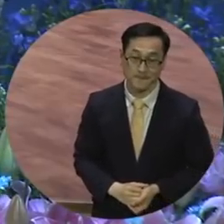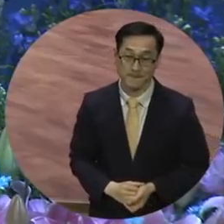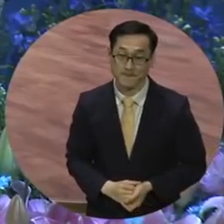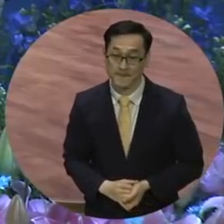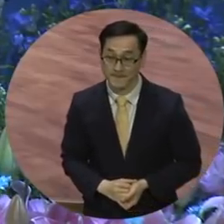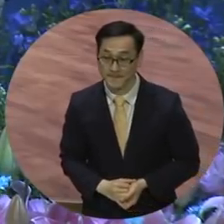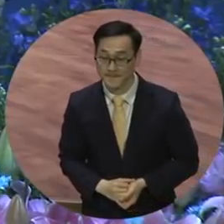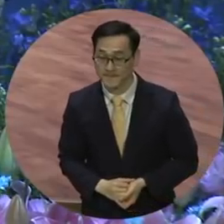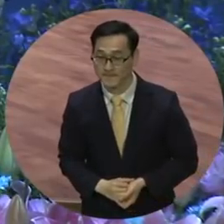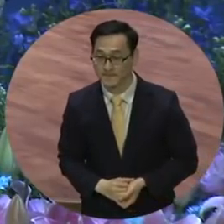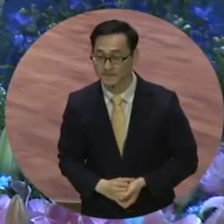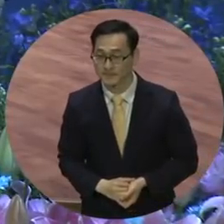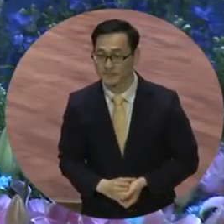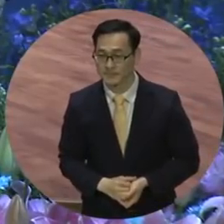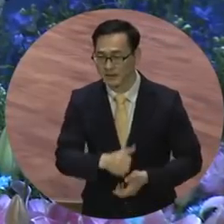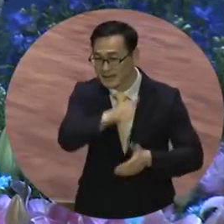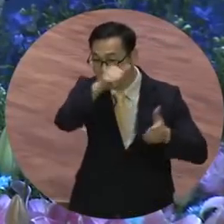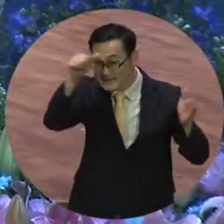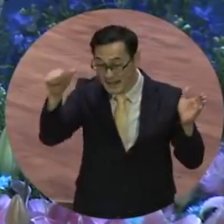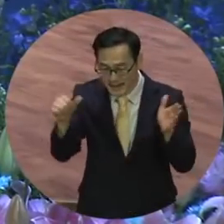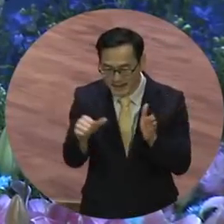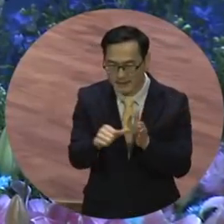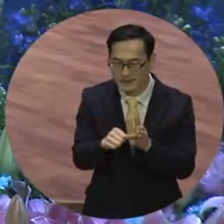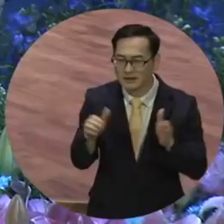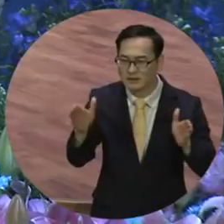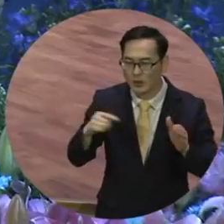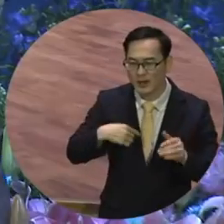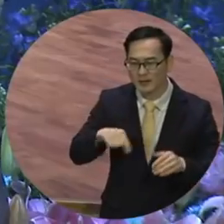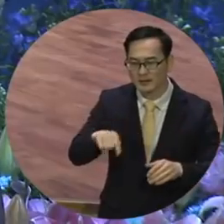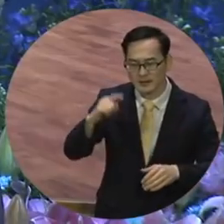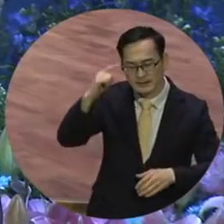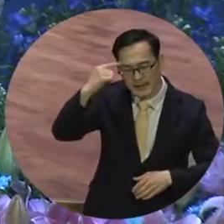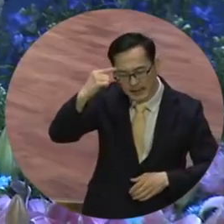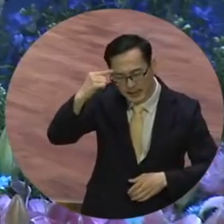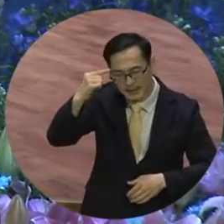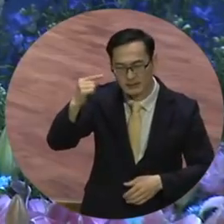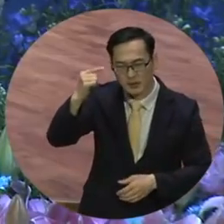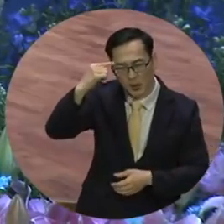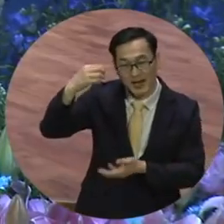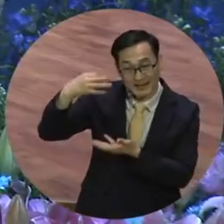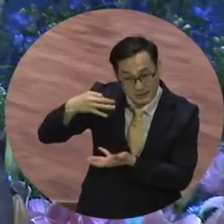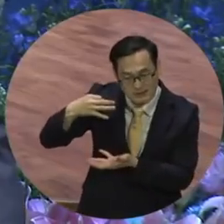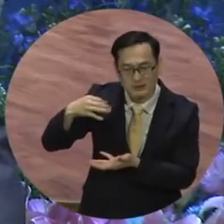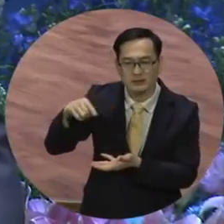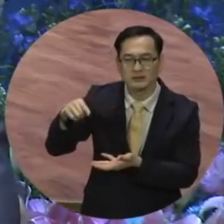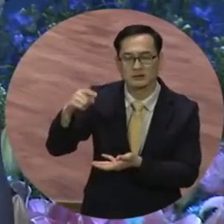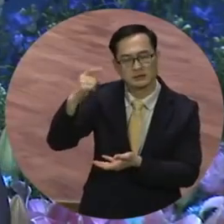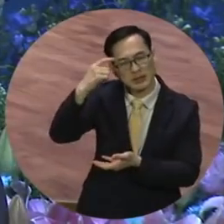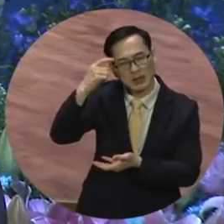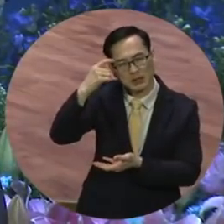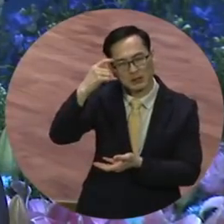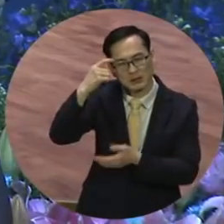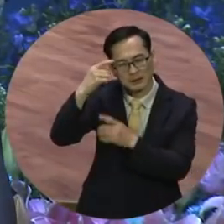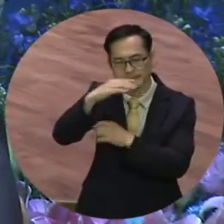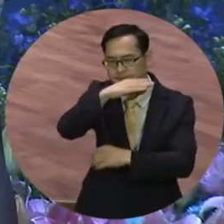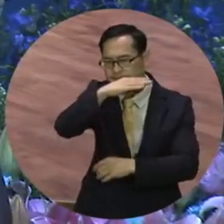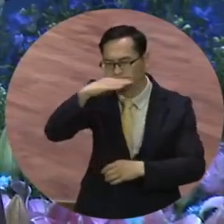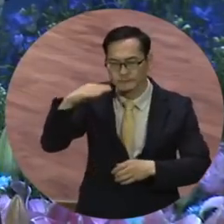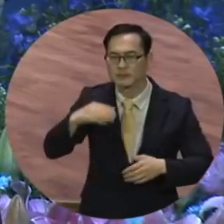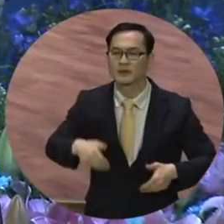인생이요, 생각과 가치관, 이것이 바뀌어야 돼요. 어떻게 바뀌어야